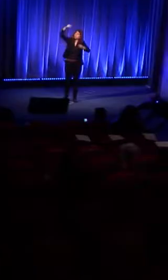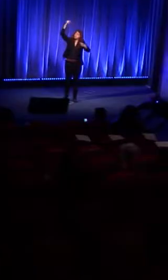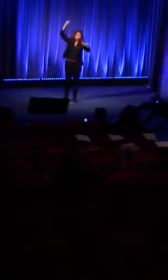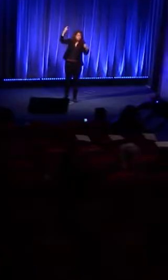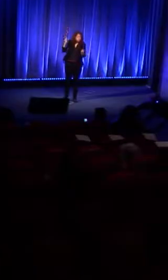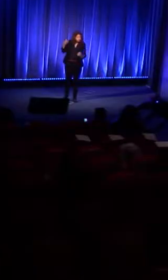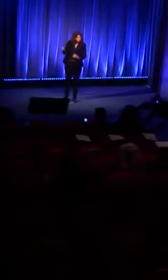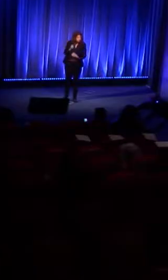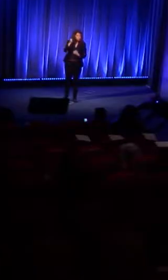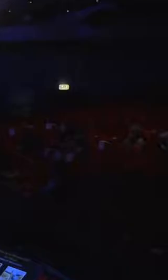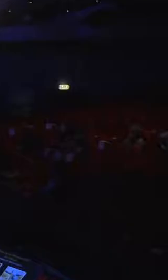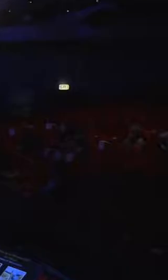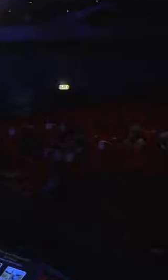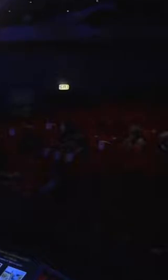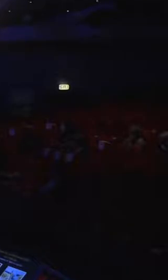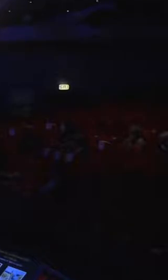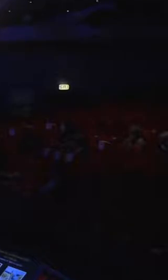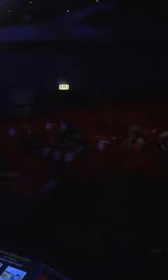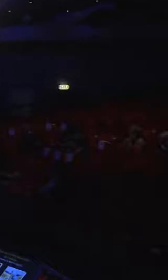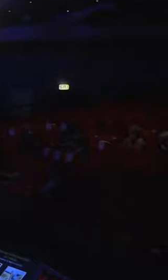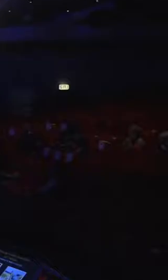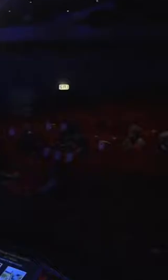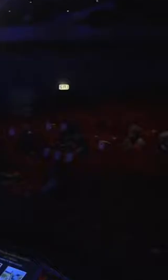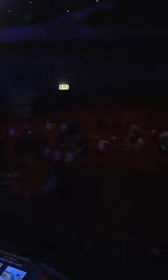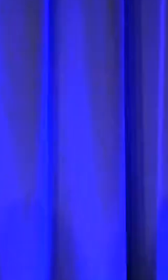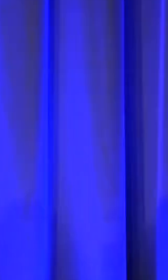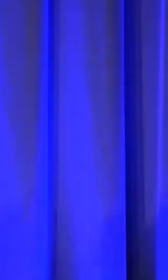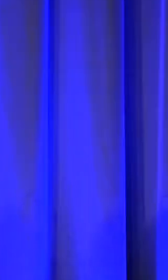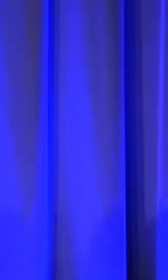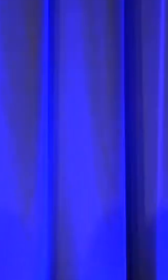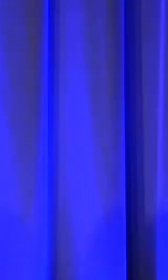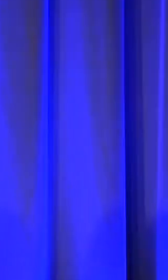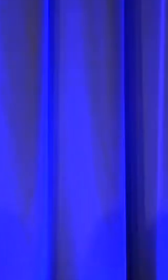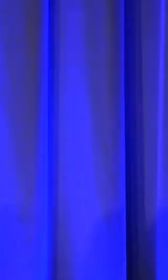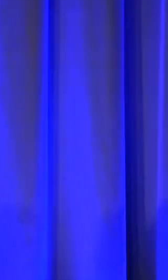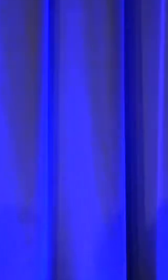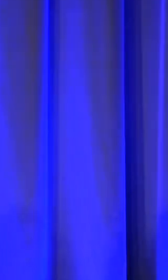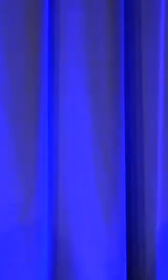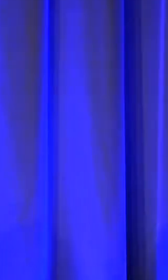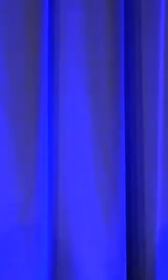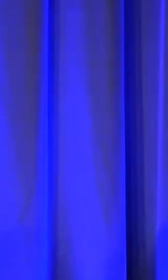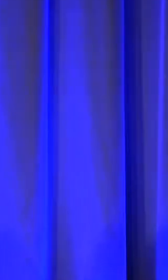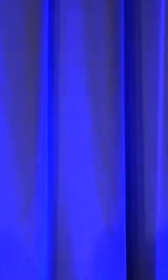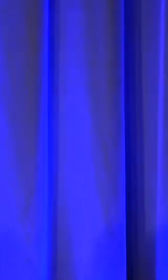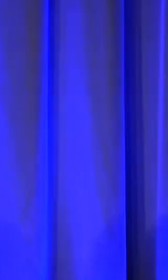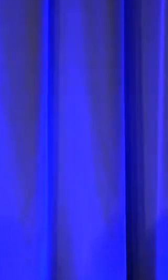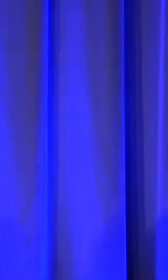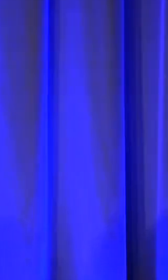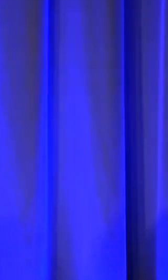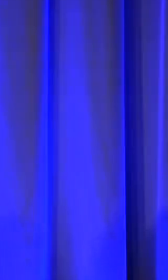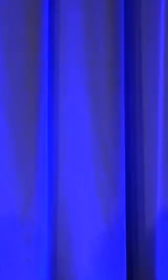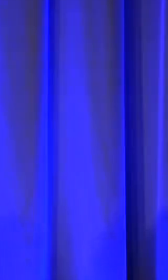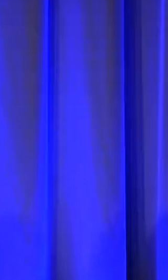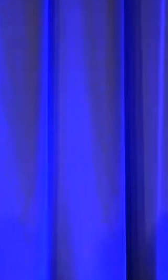judoka, quand il doit faire un kumikata, c'est-à-dire en début de combat, il doit saisir le kimono de son adversaire. Donc quand